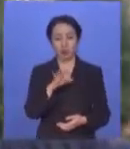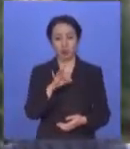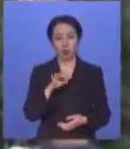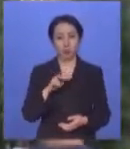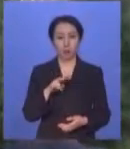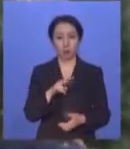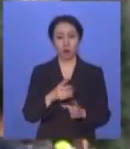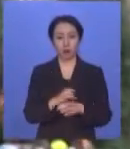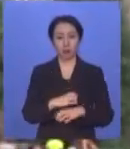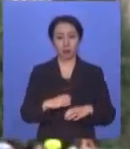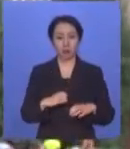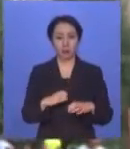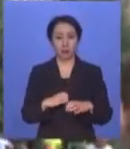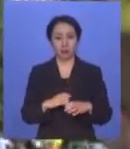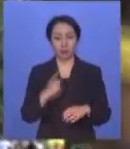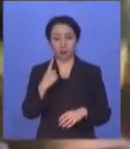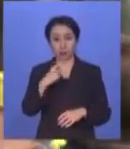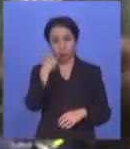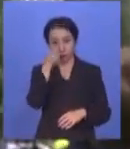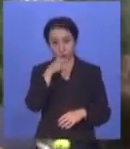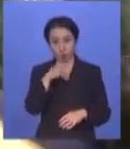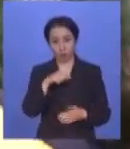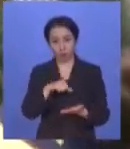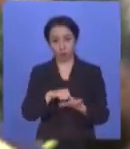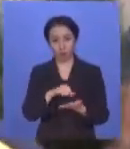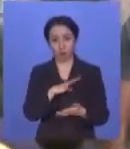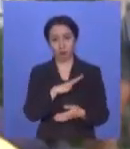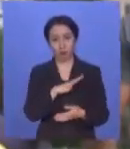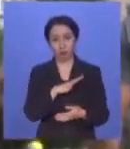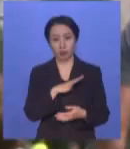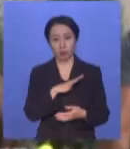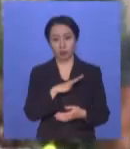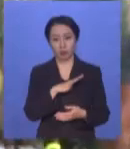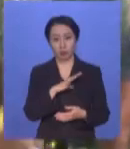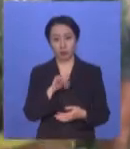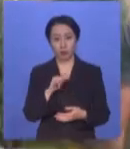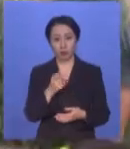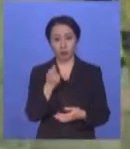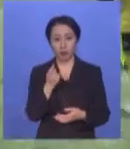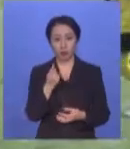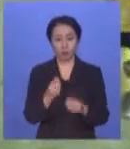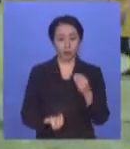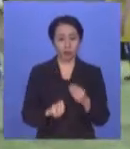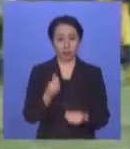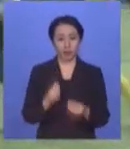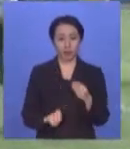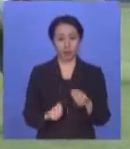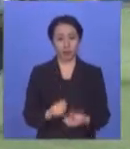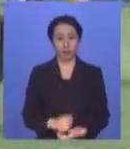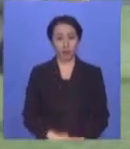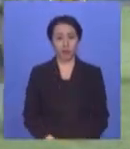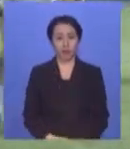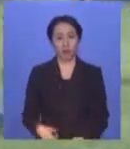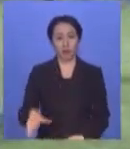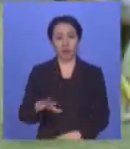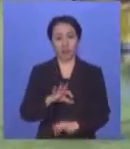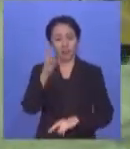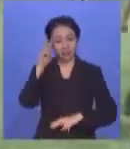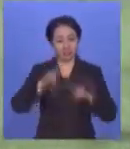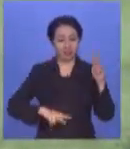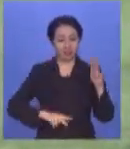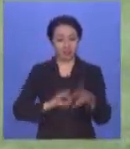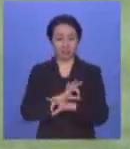осы табауда 1 жыл болдым. И уже күшті ойнаймын. Жарыс бәрі жақсы.